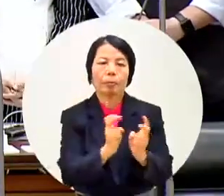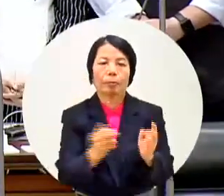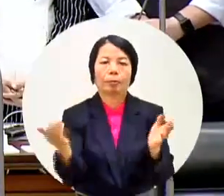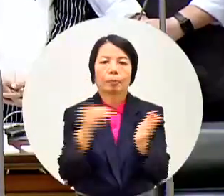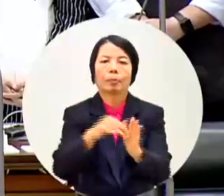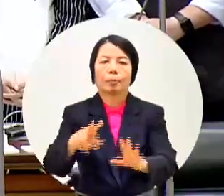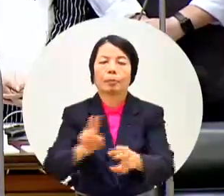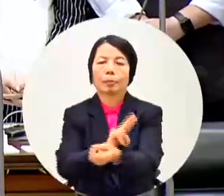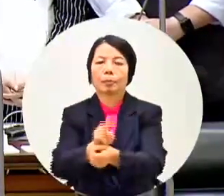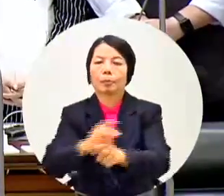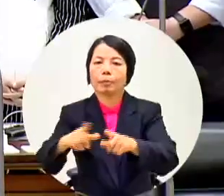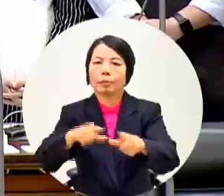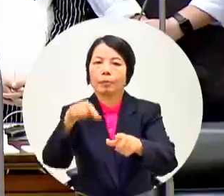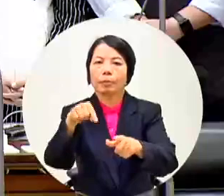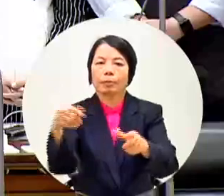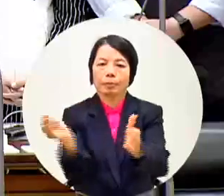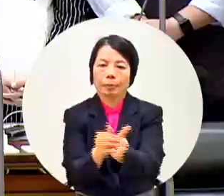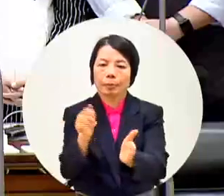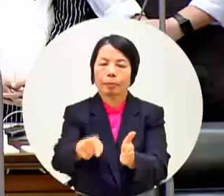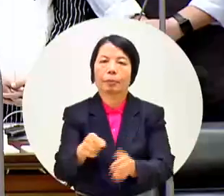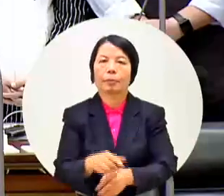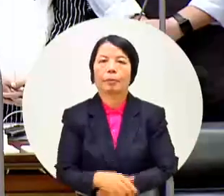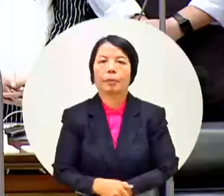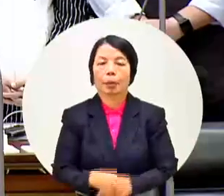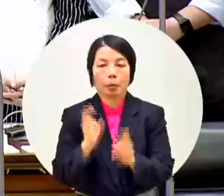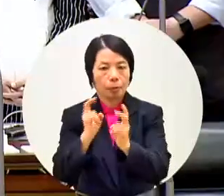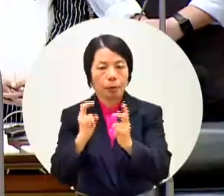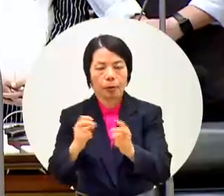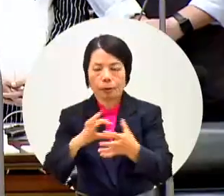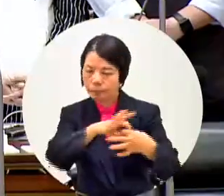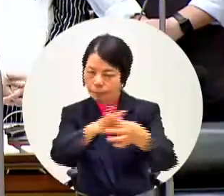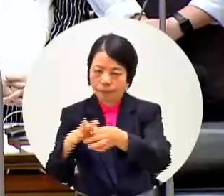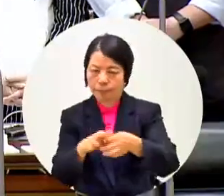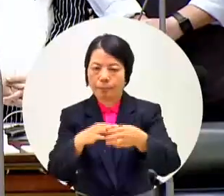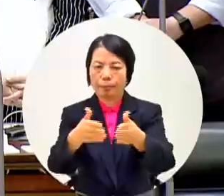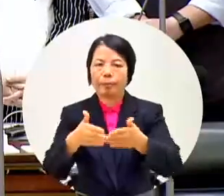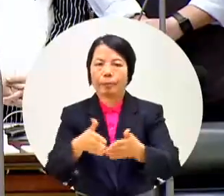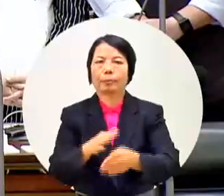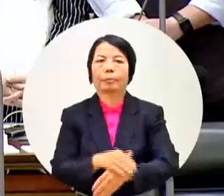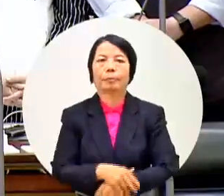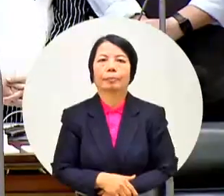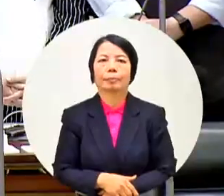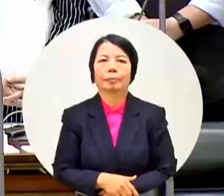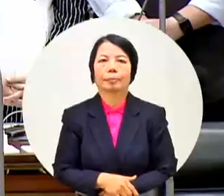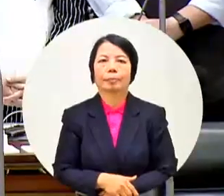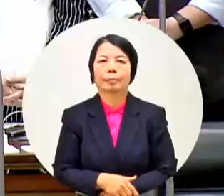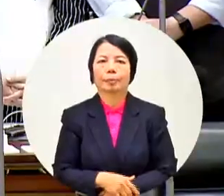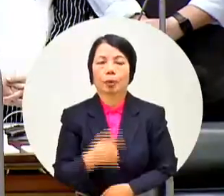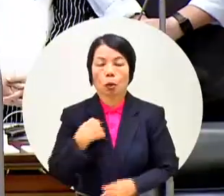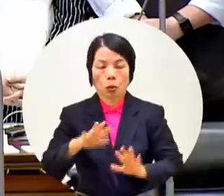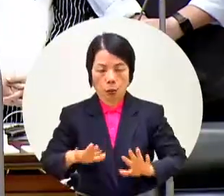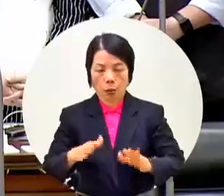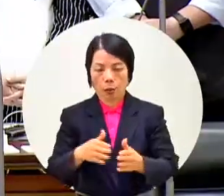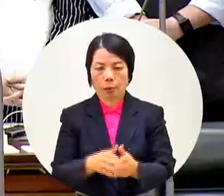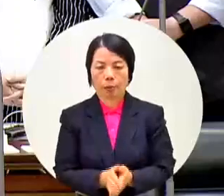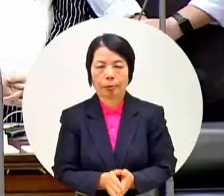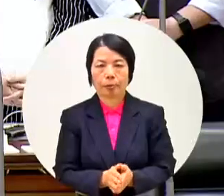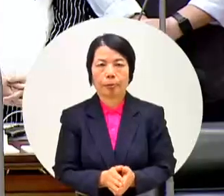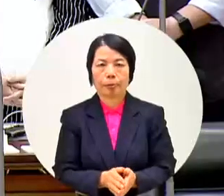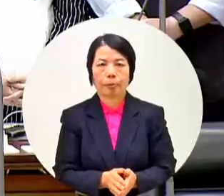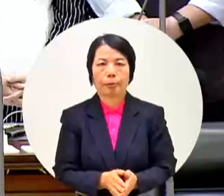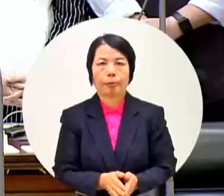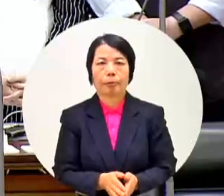捷运系统要把它串联起来。伫遮吼啊，我嘛要要求讲，在韩市长的团